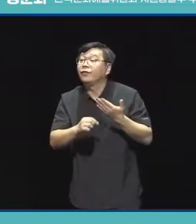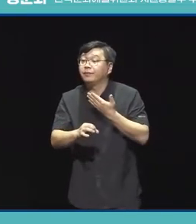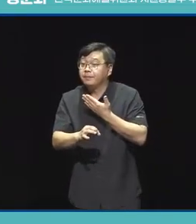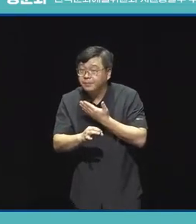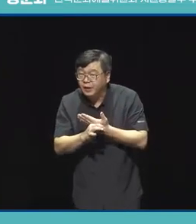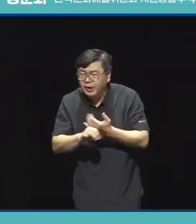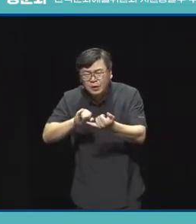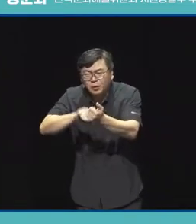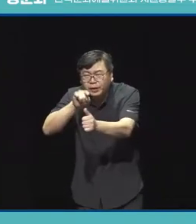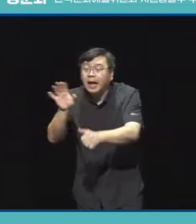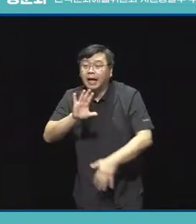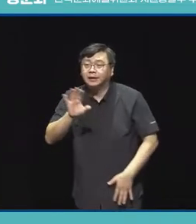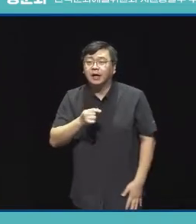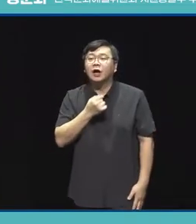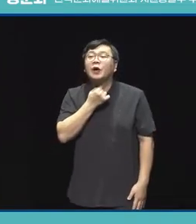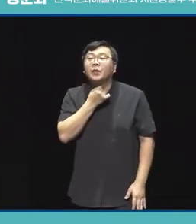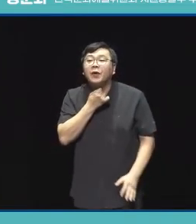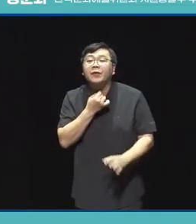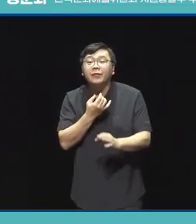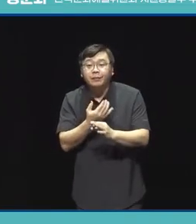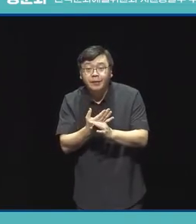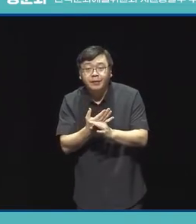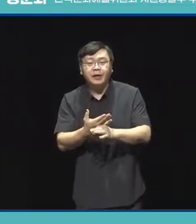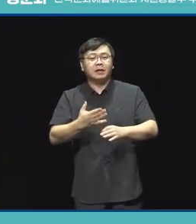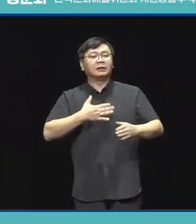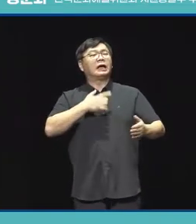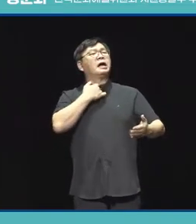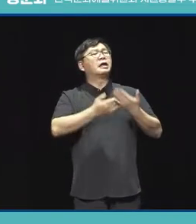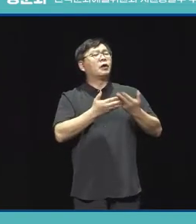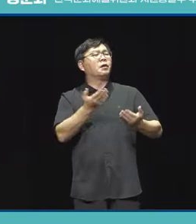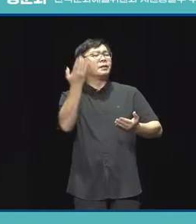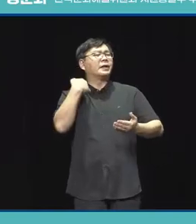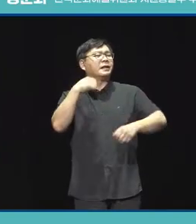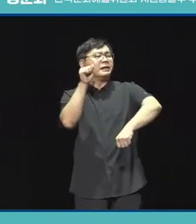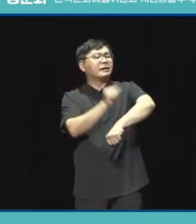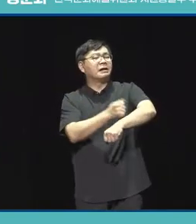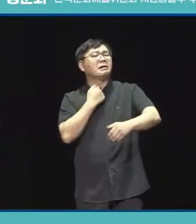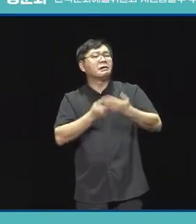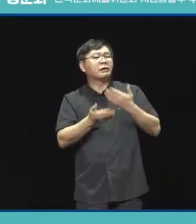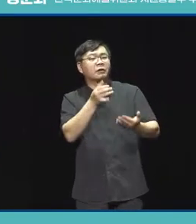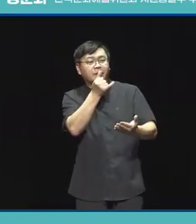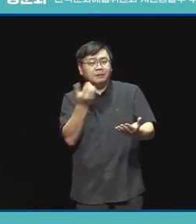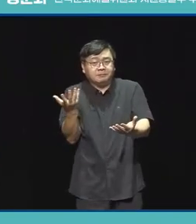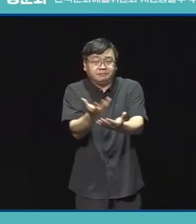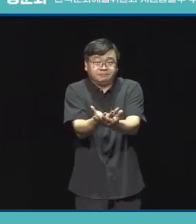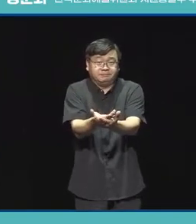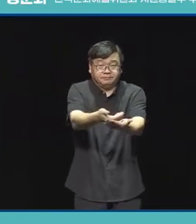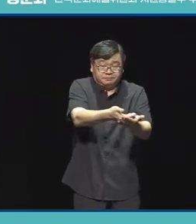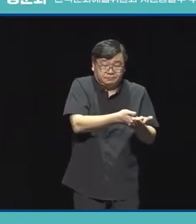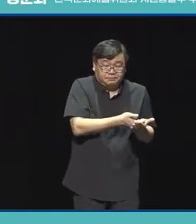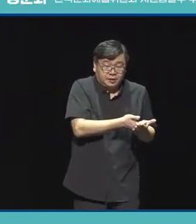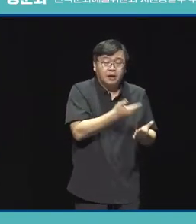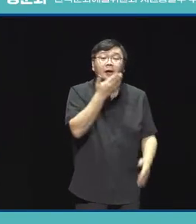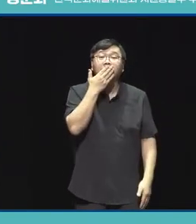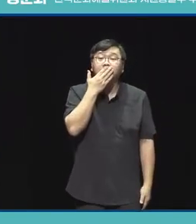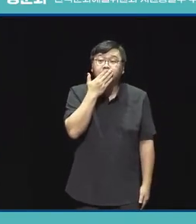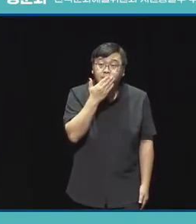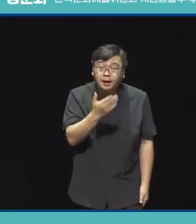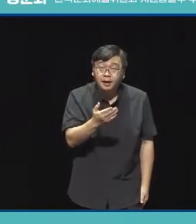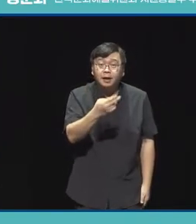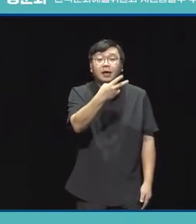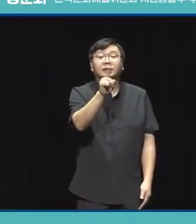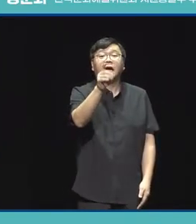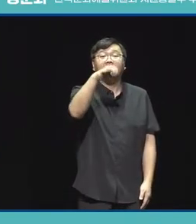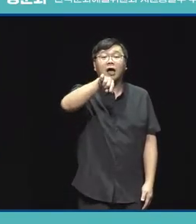이 주요 활동 실적 증빙 자료를 추가로 제출하실 수 있도록 하고 있습니다. 아무래도 이 다원